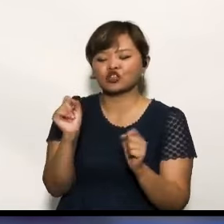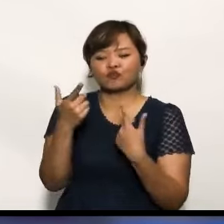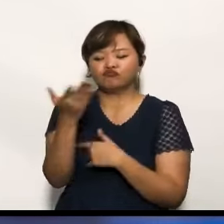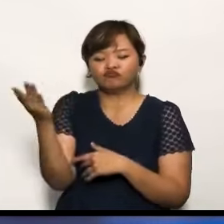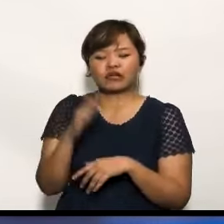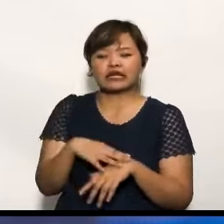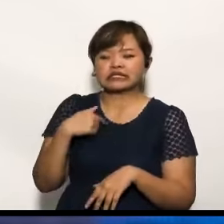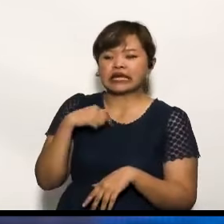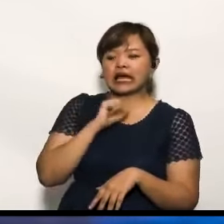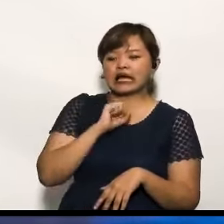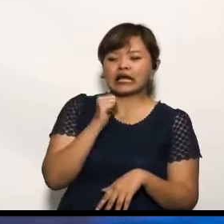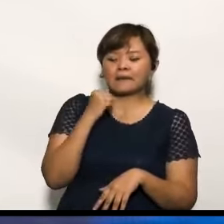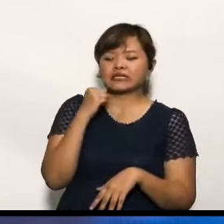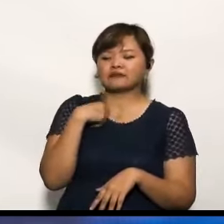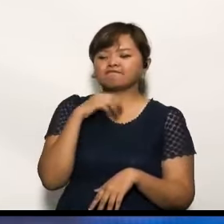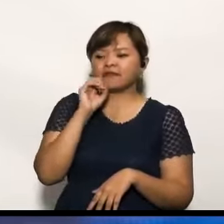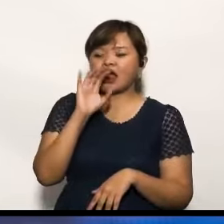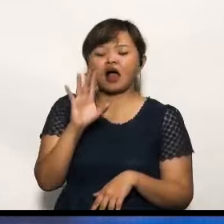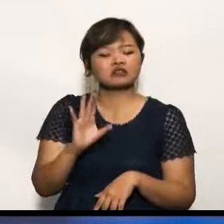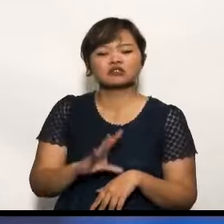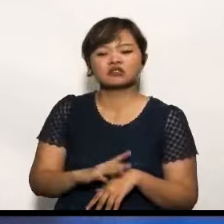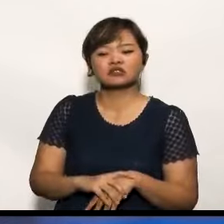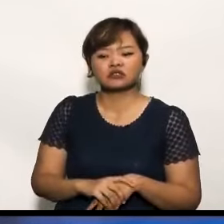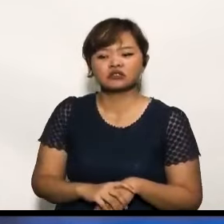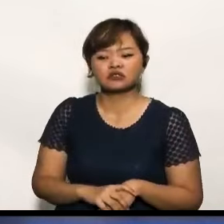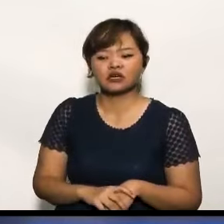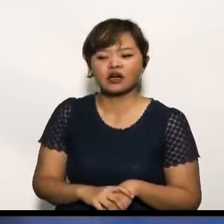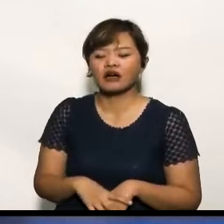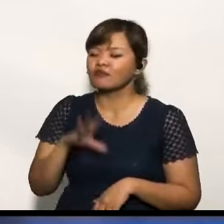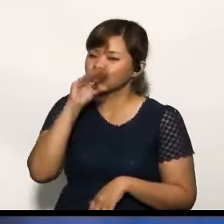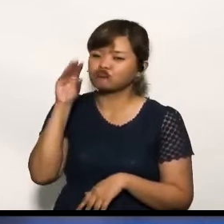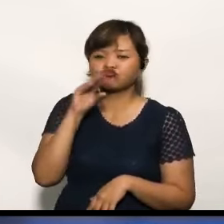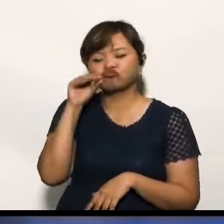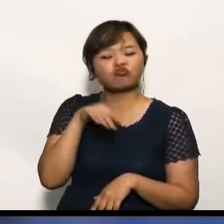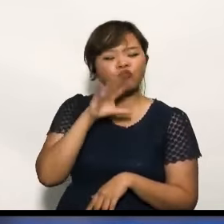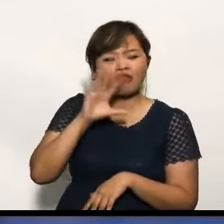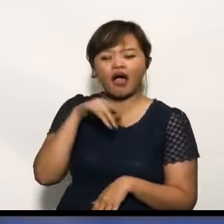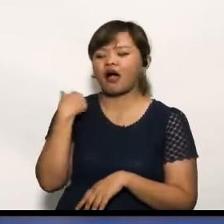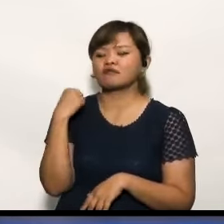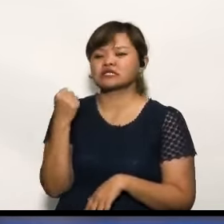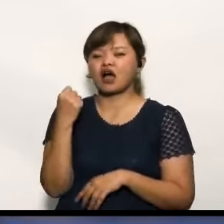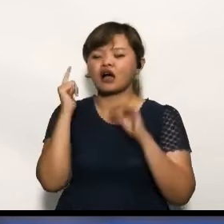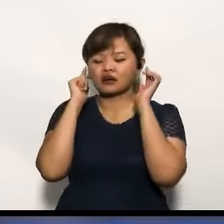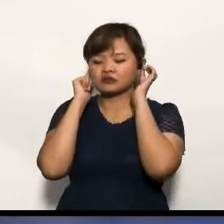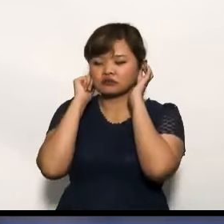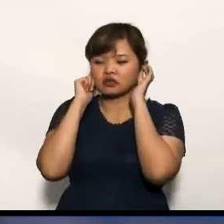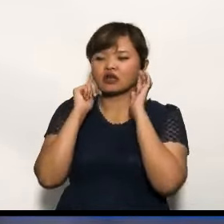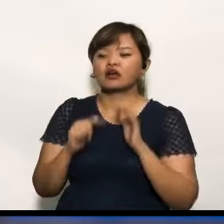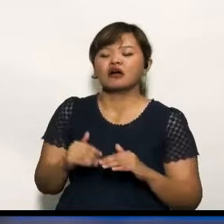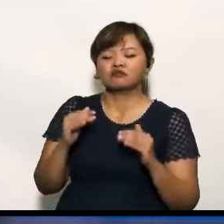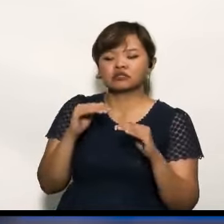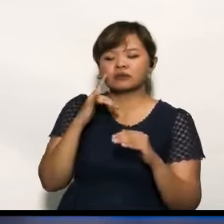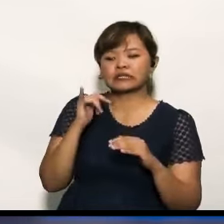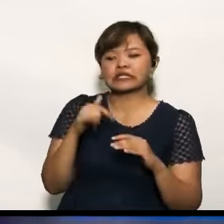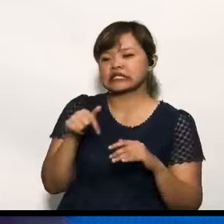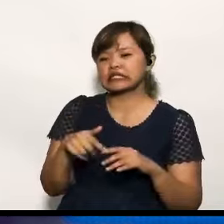I'm not gonna say a lot of things. Saya gak mau untuk bicara banyak. Di awal daripada brick by